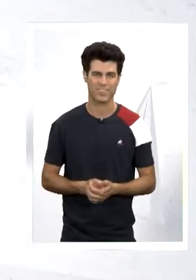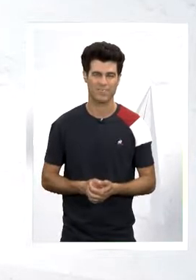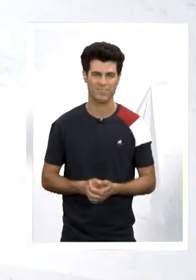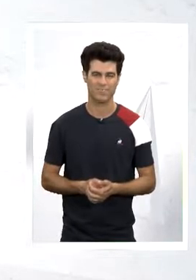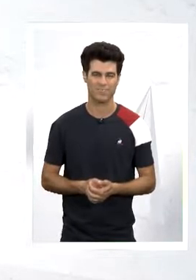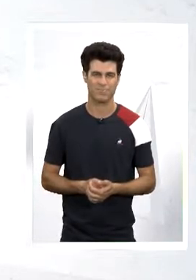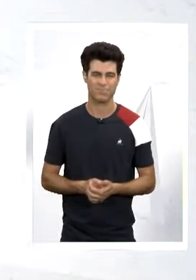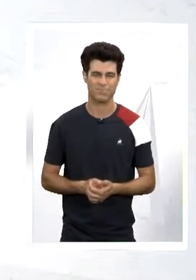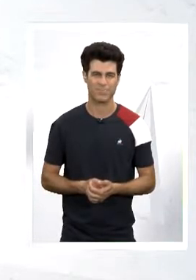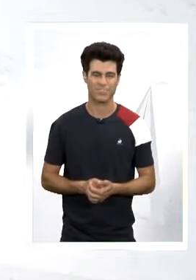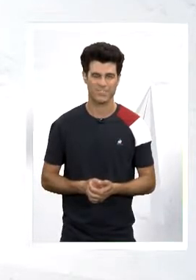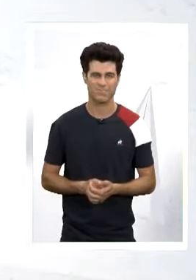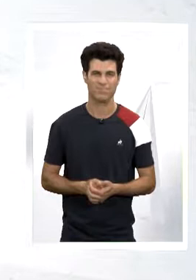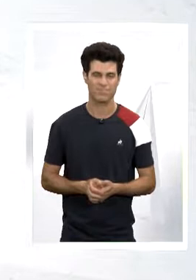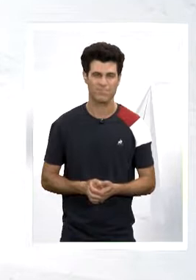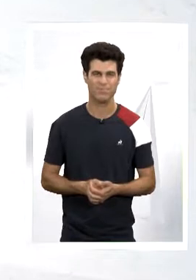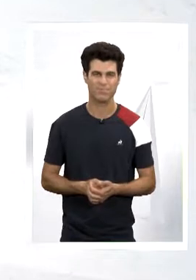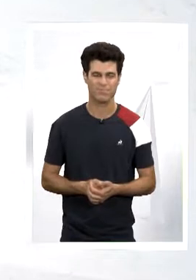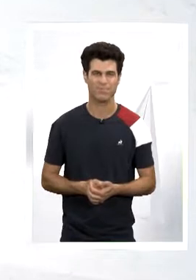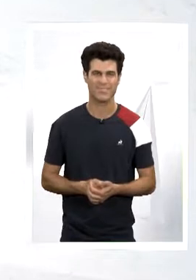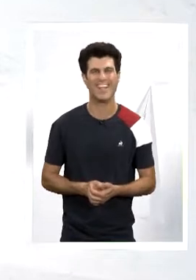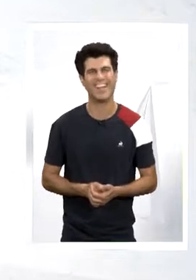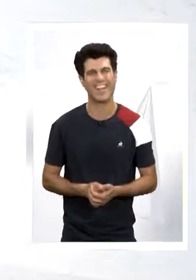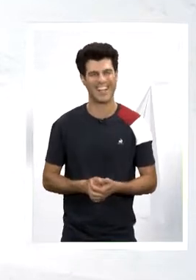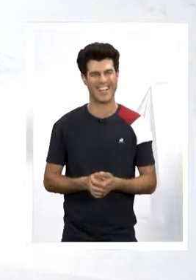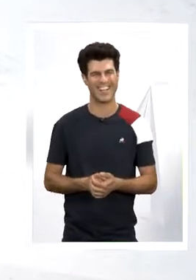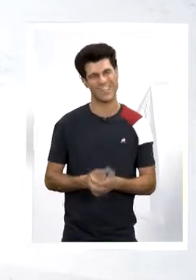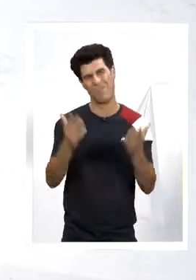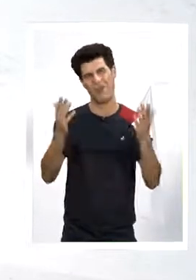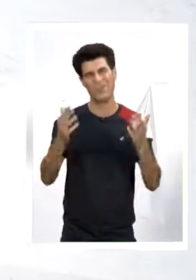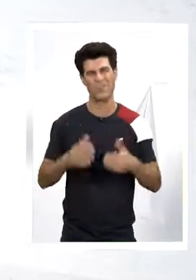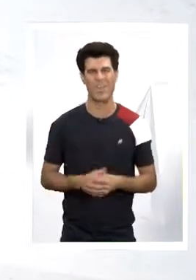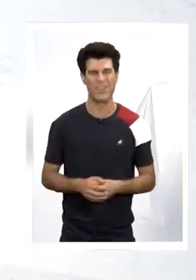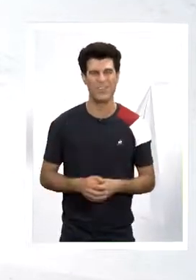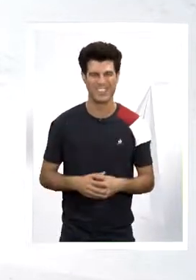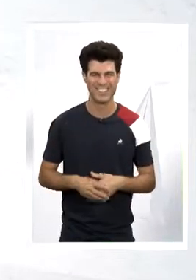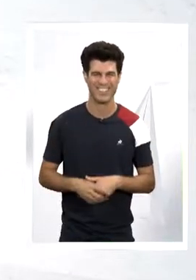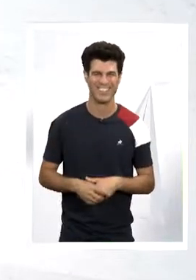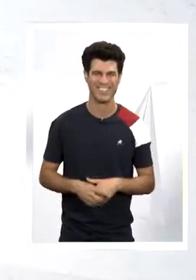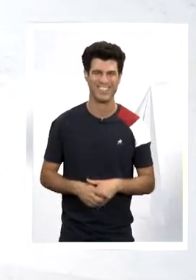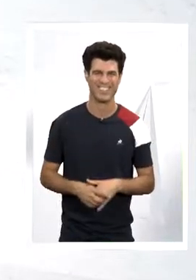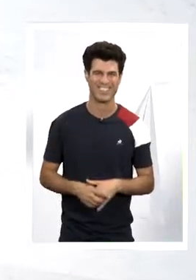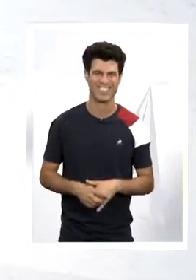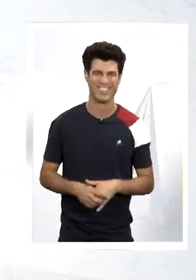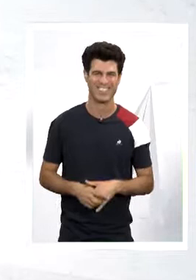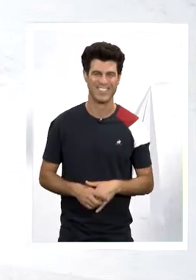אז קודם כל אני מתגעגעת לבייביסיטר. ברור, כולנו.